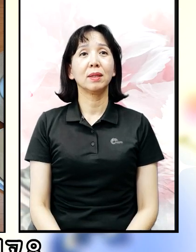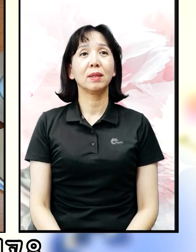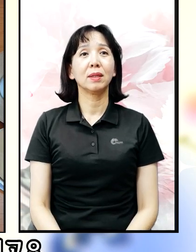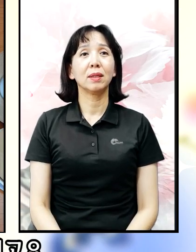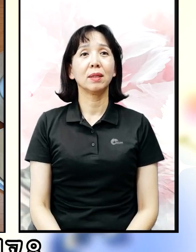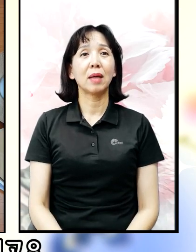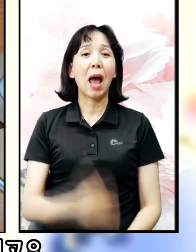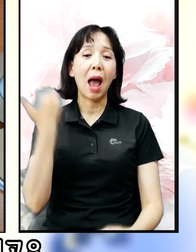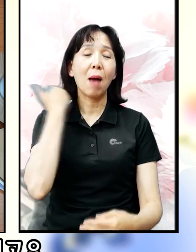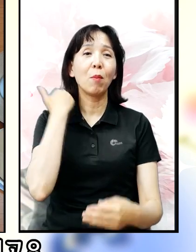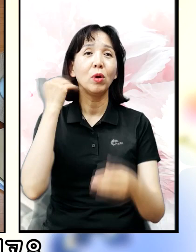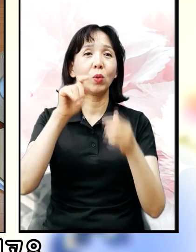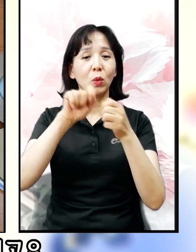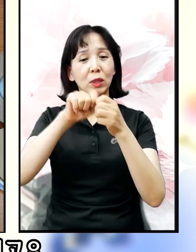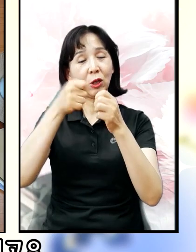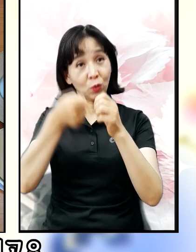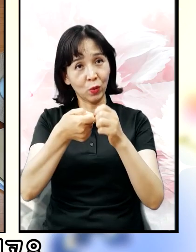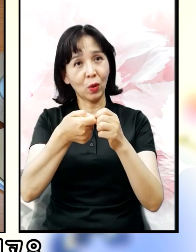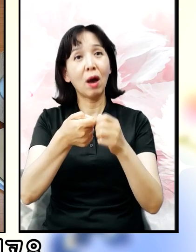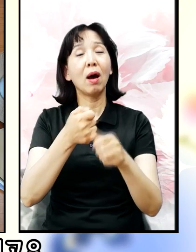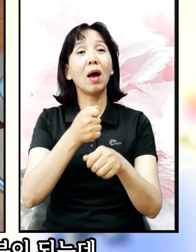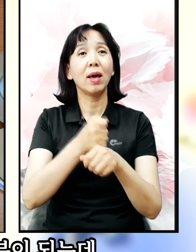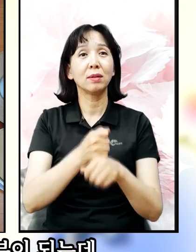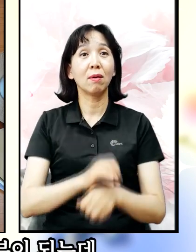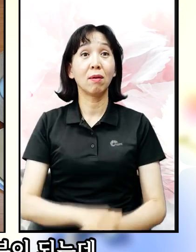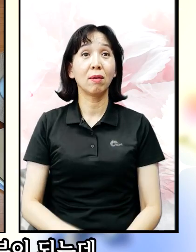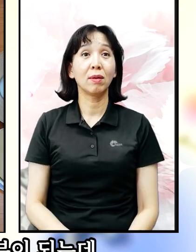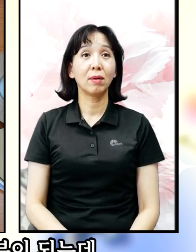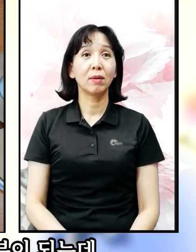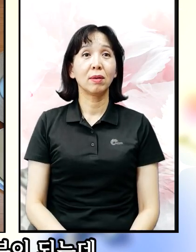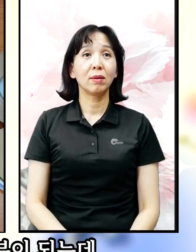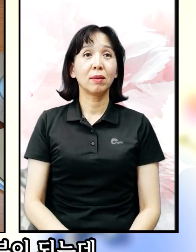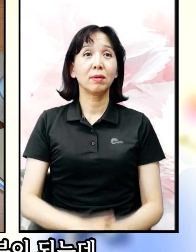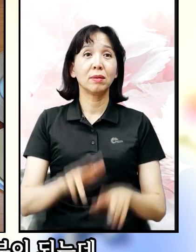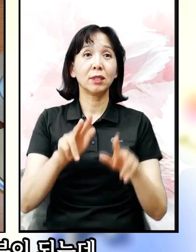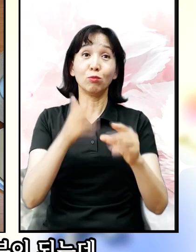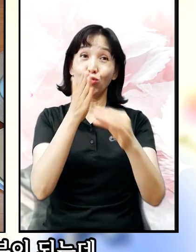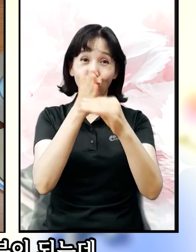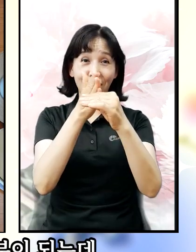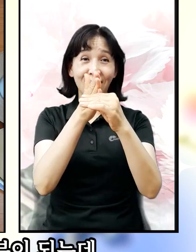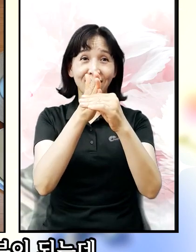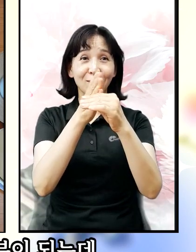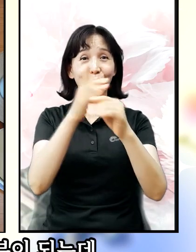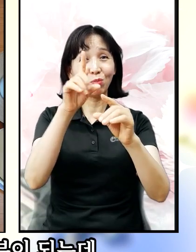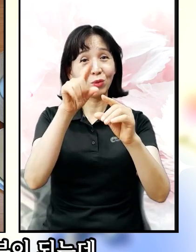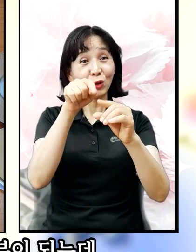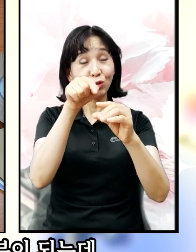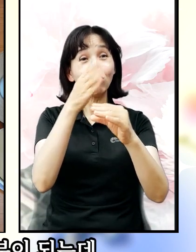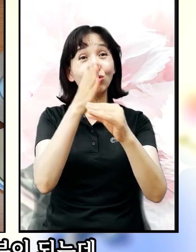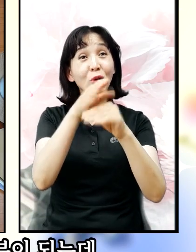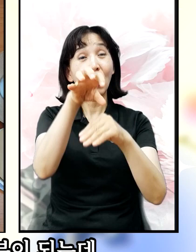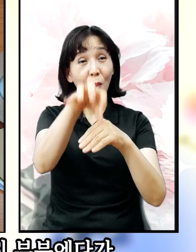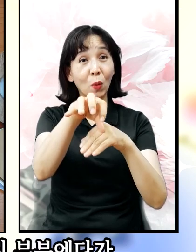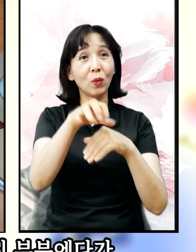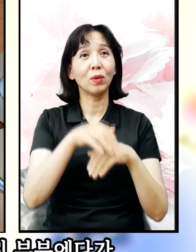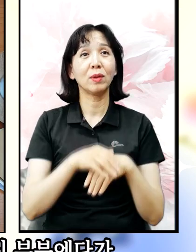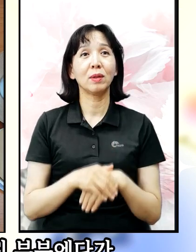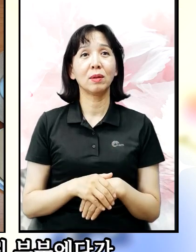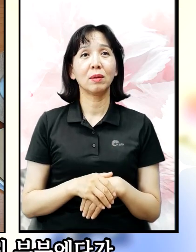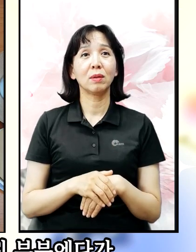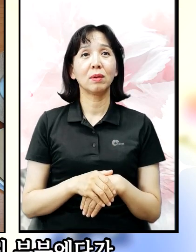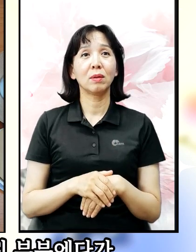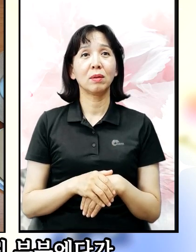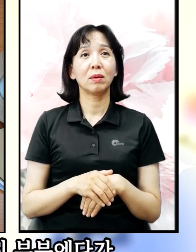남은 철사는 뒤로 넘겨 주시고요. 자, 이렇게 했으면은 이 부분이 중심 부분이 되는데, 자,